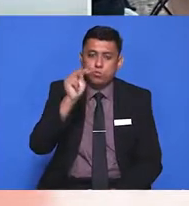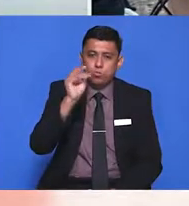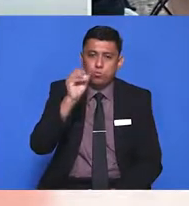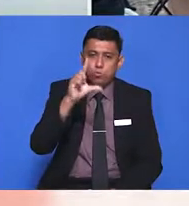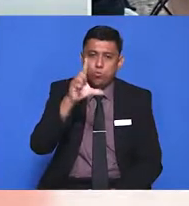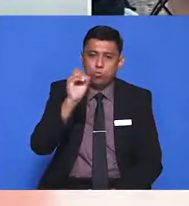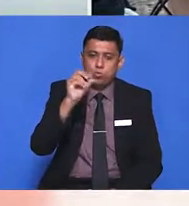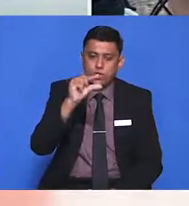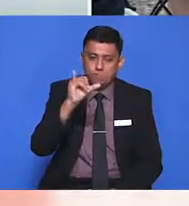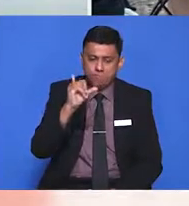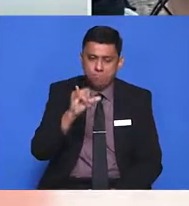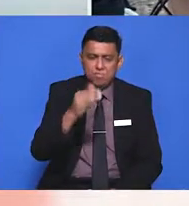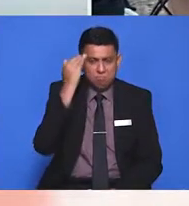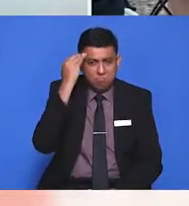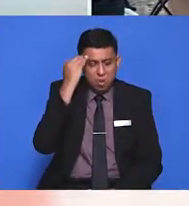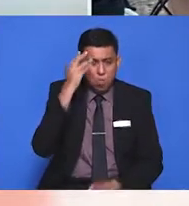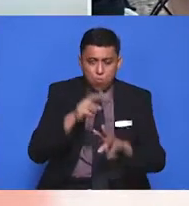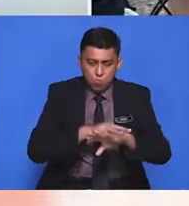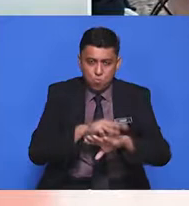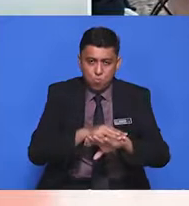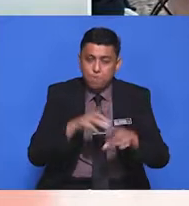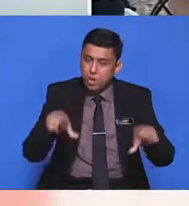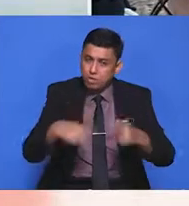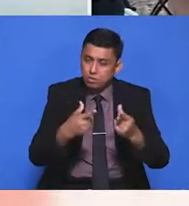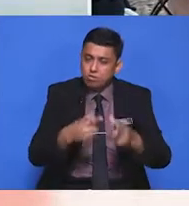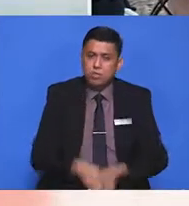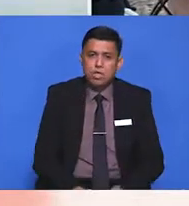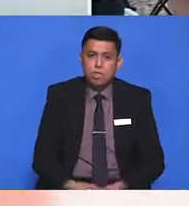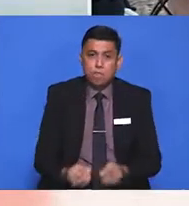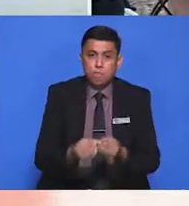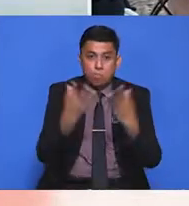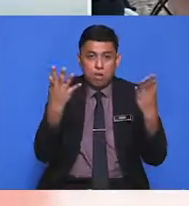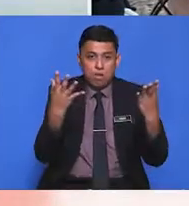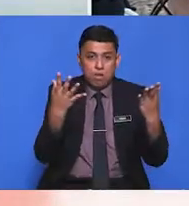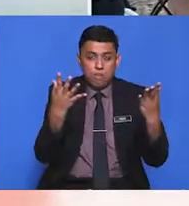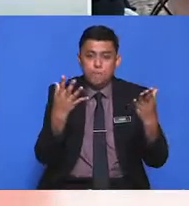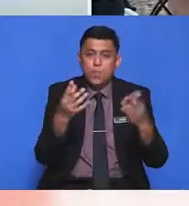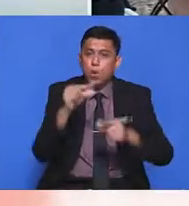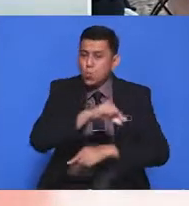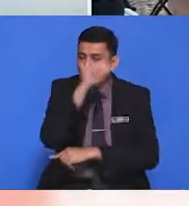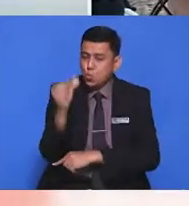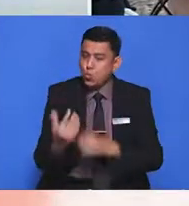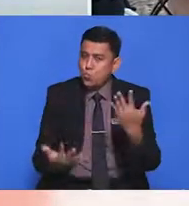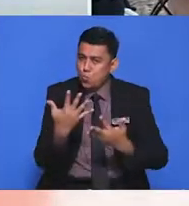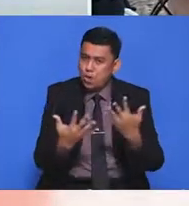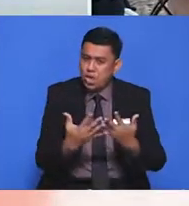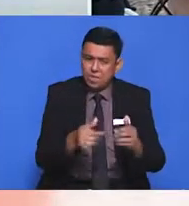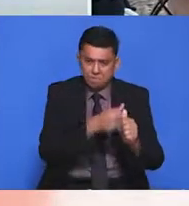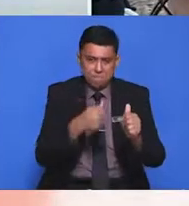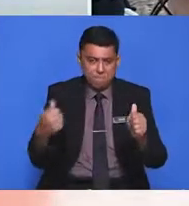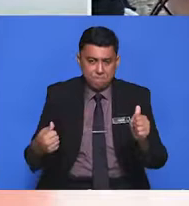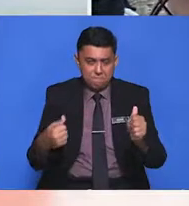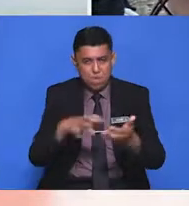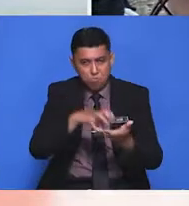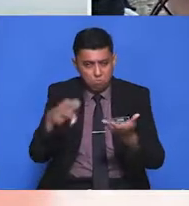vulkanologi ini dapat meramal waktu akan berlakunya letusan gunung berapi bagi mengelak kemusnahan dan kecederaan